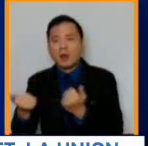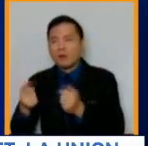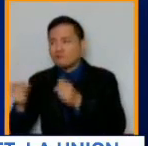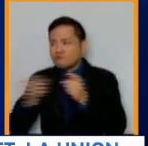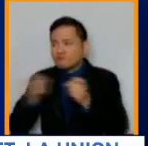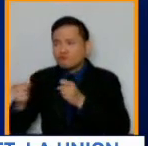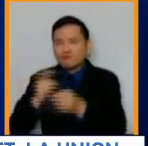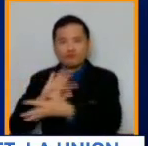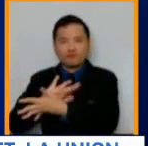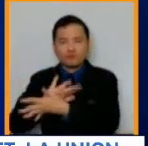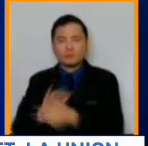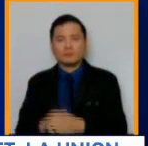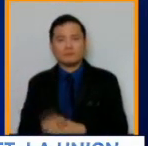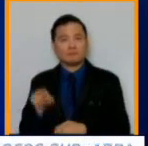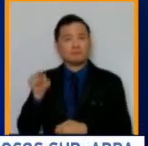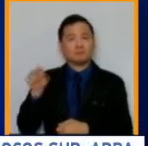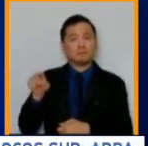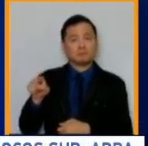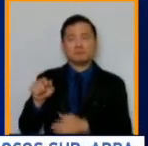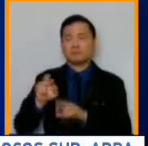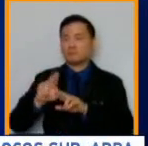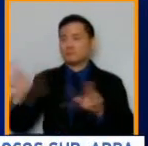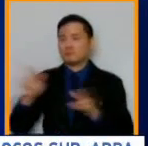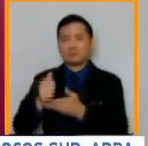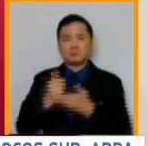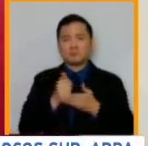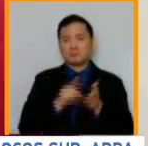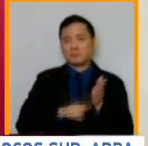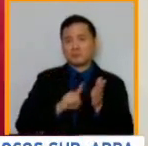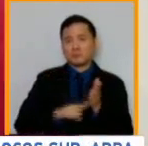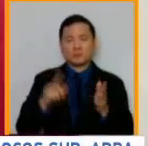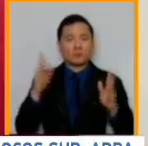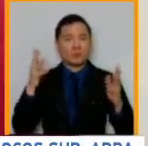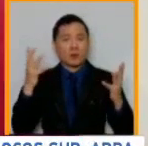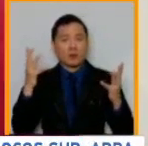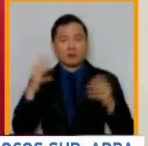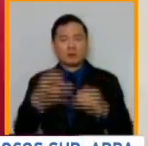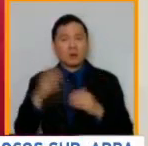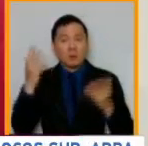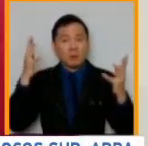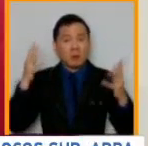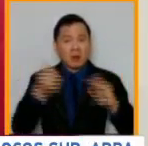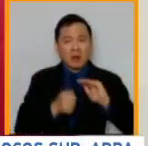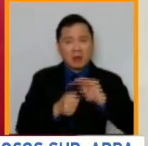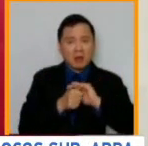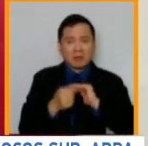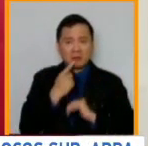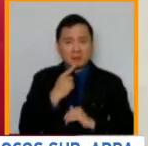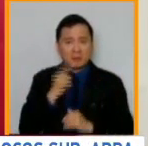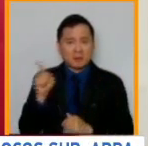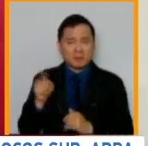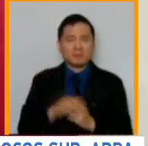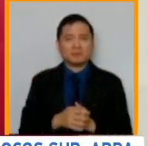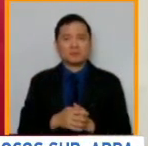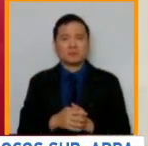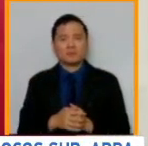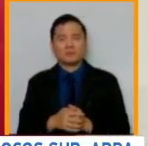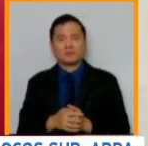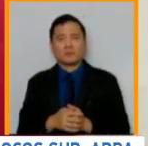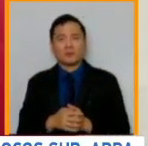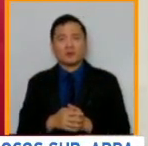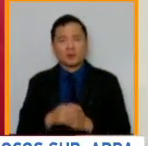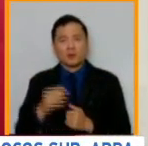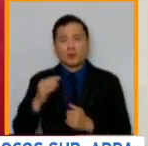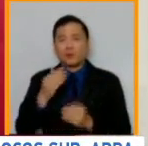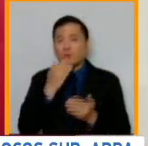makipagtulungan sa anumang investigasyon dahil wala silang tinatago. Nauna nang inirekomenda ng House Committee on Good Government ang pagsasampa ng kaso laban sa mga opisyal